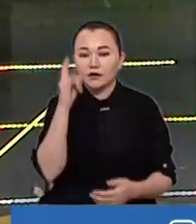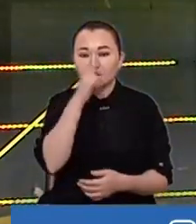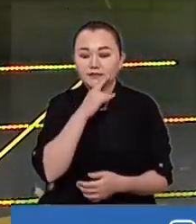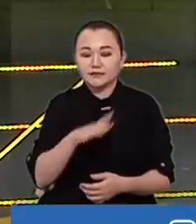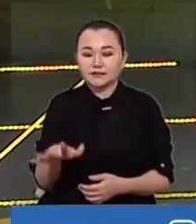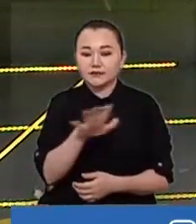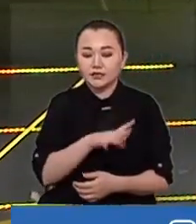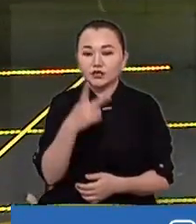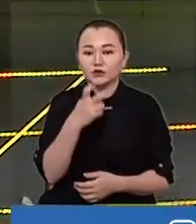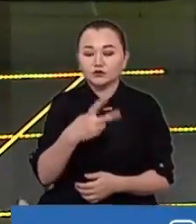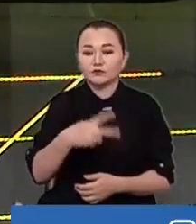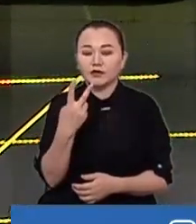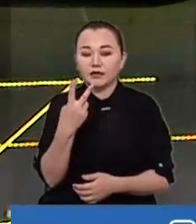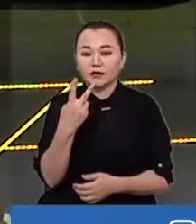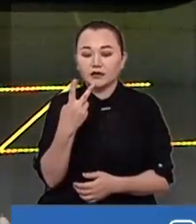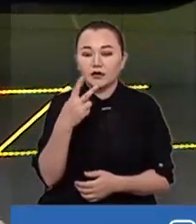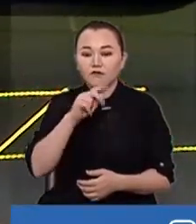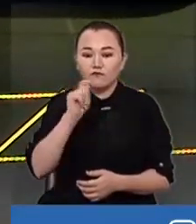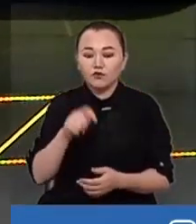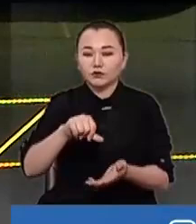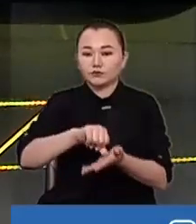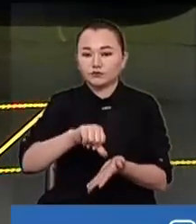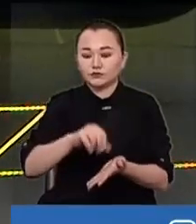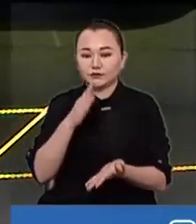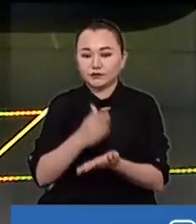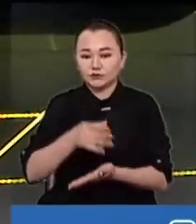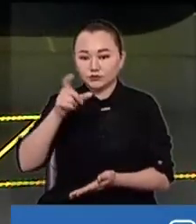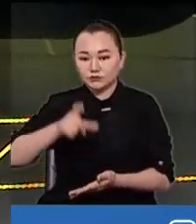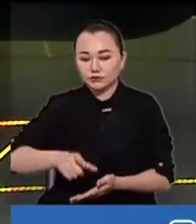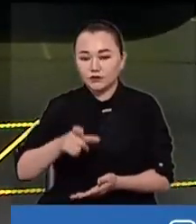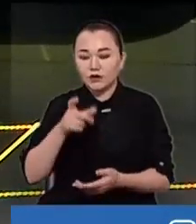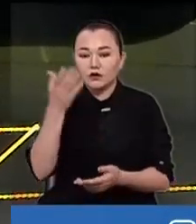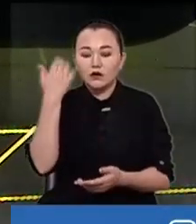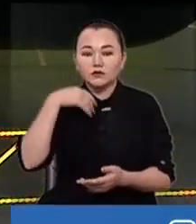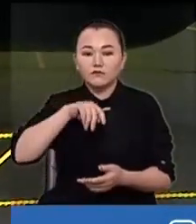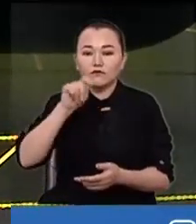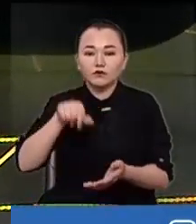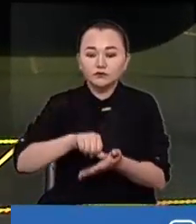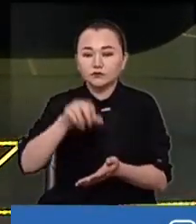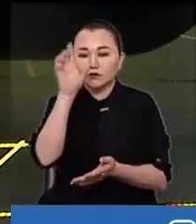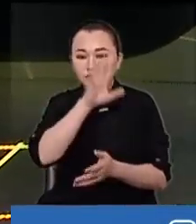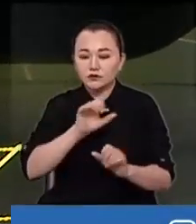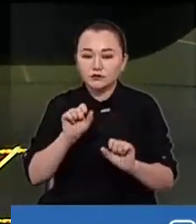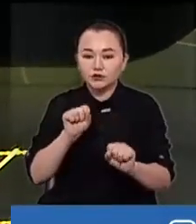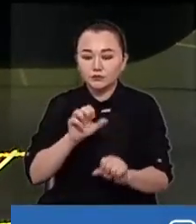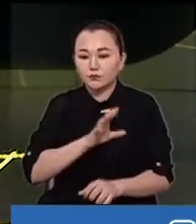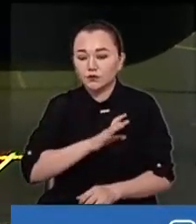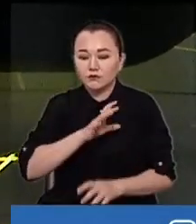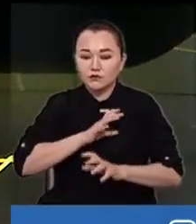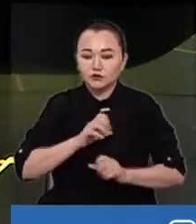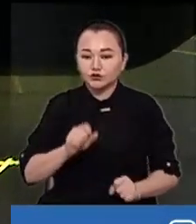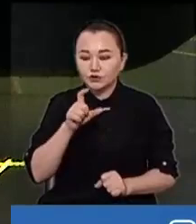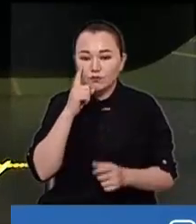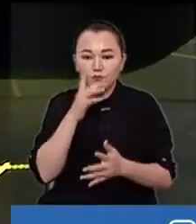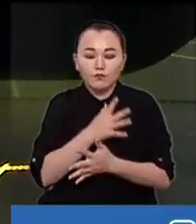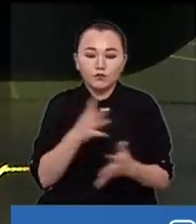Қазақстанда 222 Ұлы Отан соғысының ардагері бар. Қан майданда болып, елін жерін жаудан қорғаған батырларымыздың басым бөлігі,